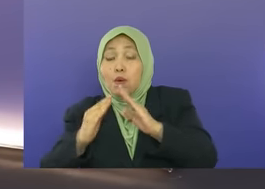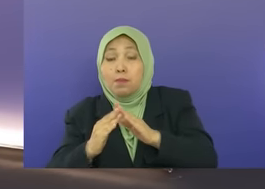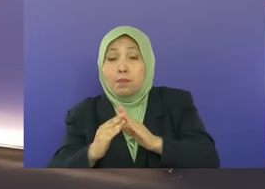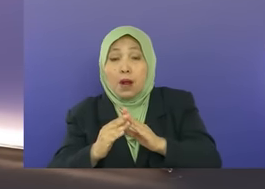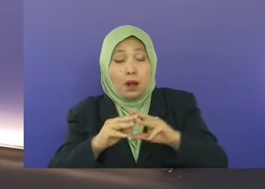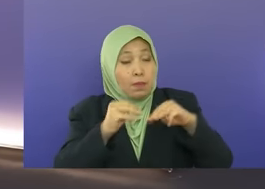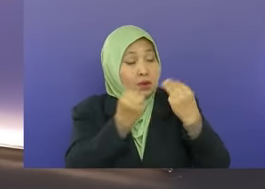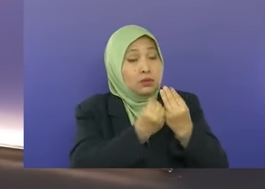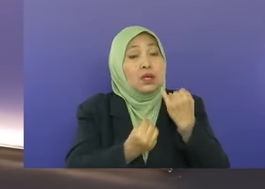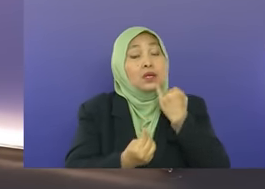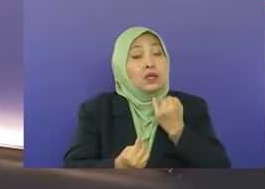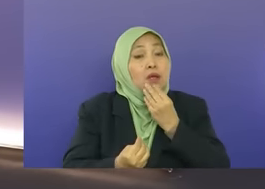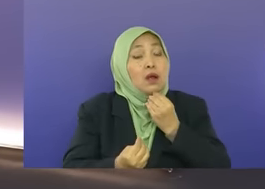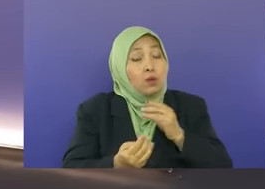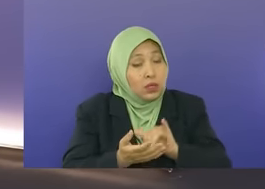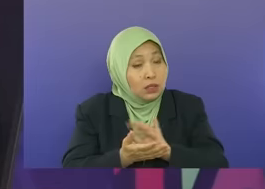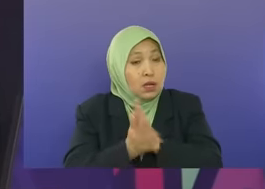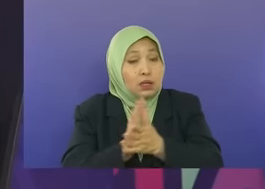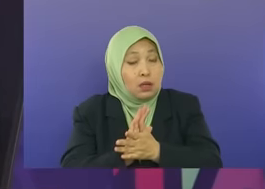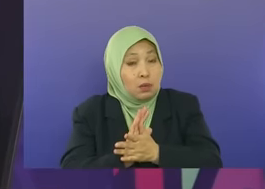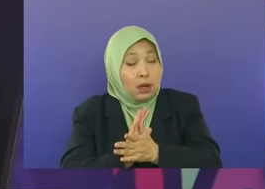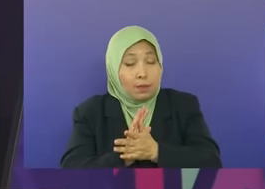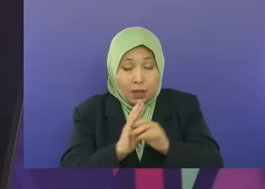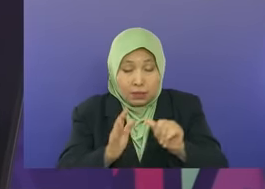pendeta pada waktu itu ataupun